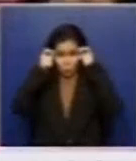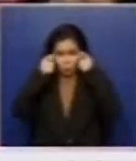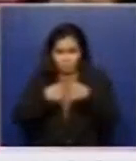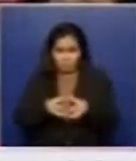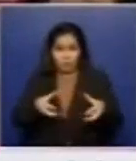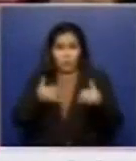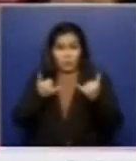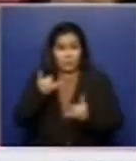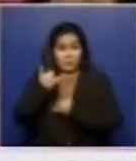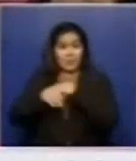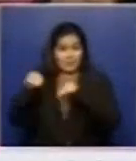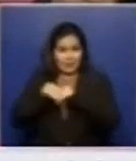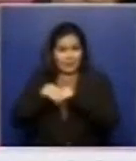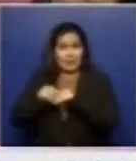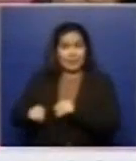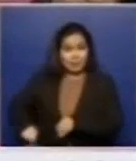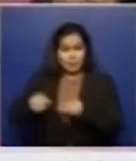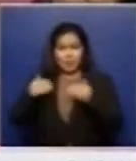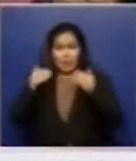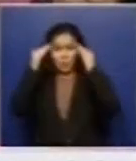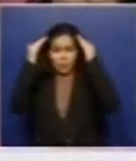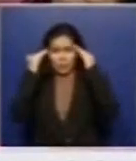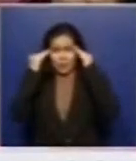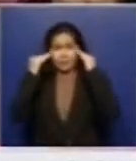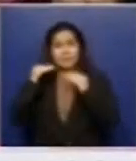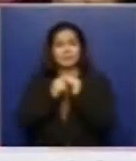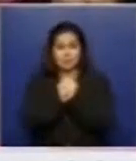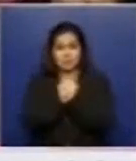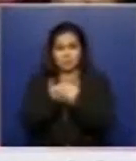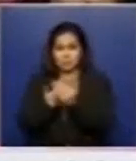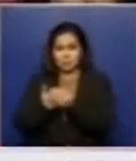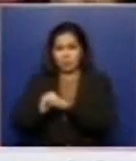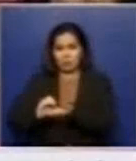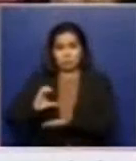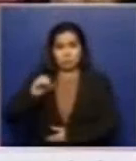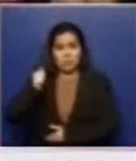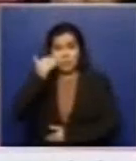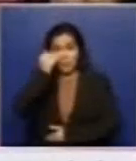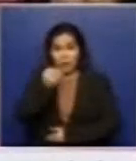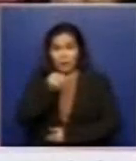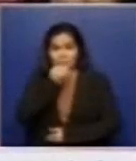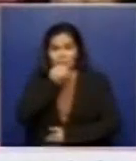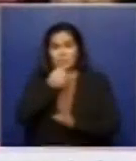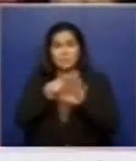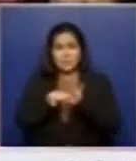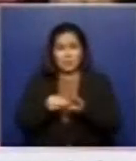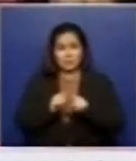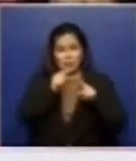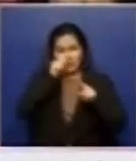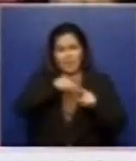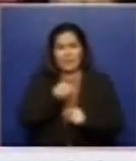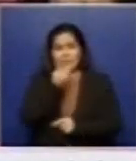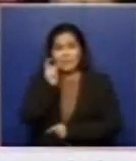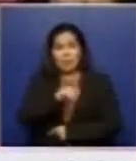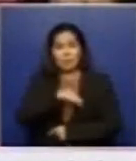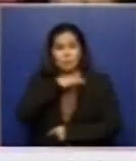พื่อนบ้านกัมพูชาเวียดนามจีนเนี่ยมีสตังค์ครับกินเนื้อครับเรากินหมูเรากินไก่แต่เพื่อนบ้านเร